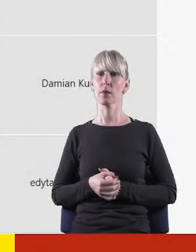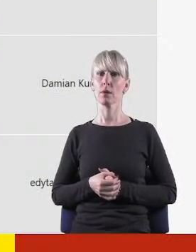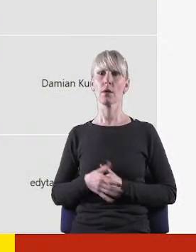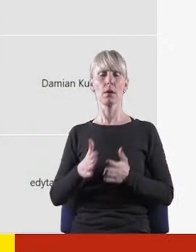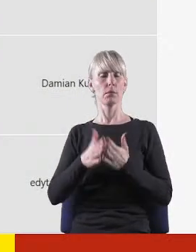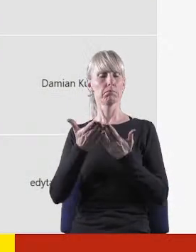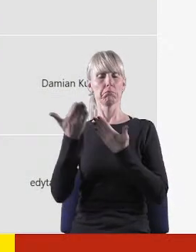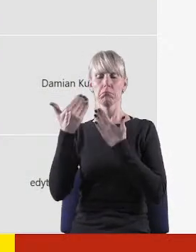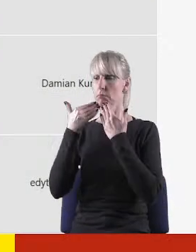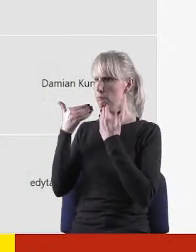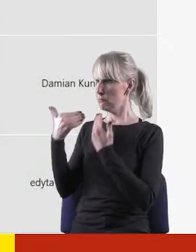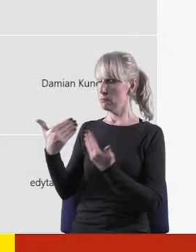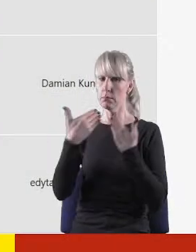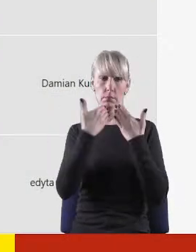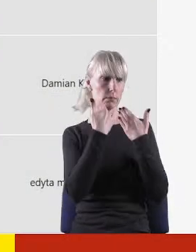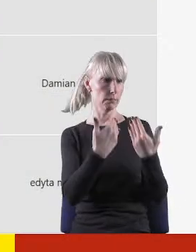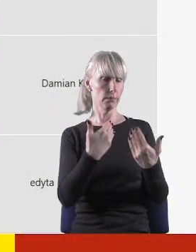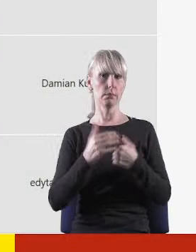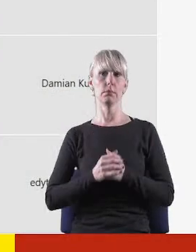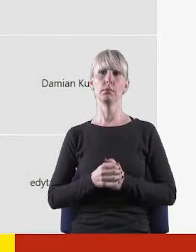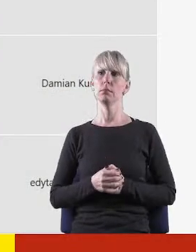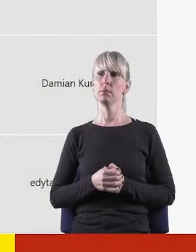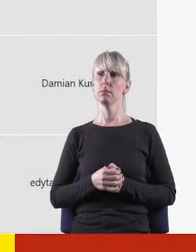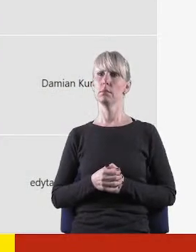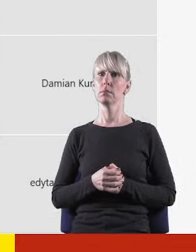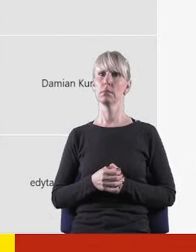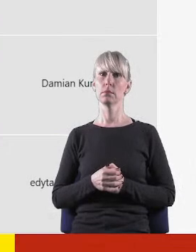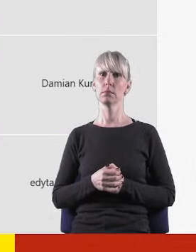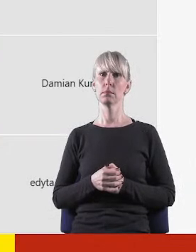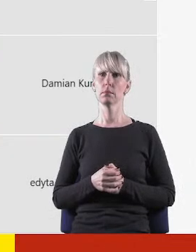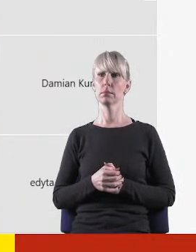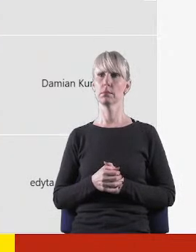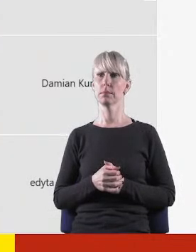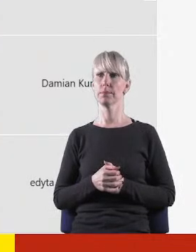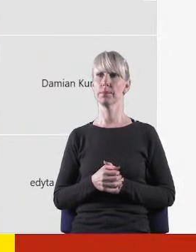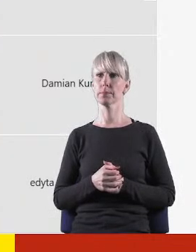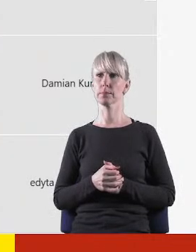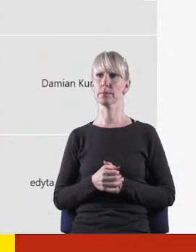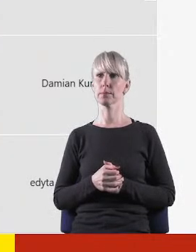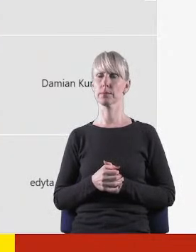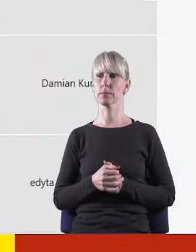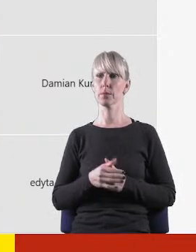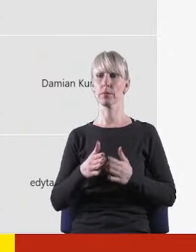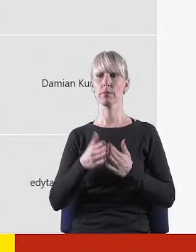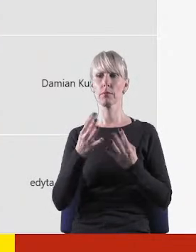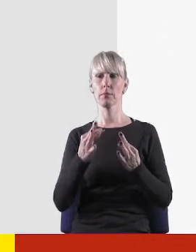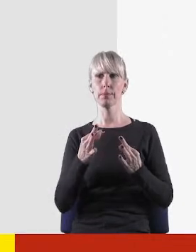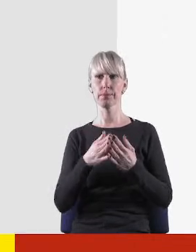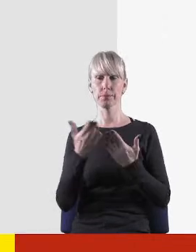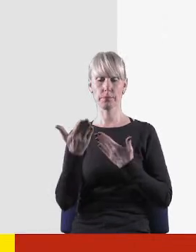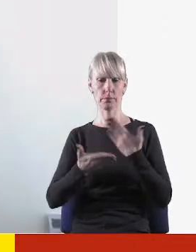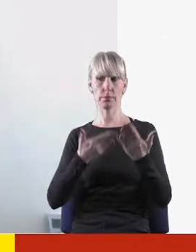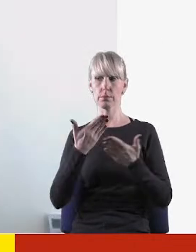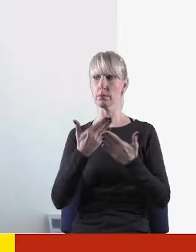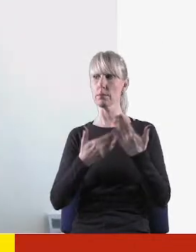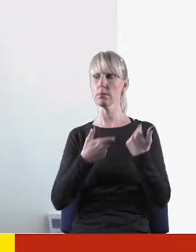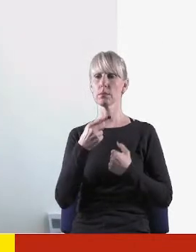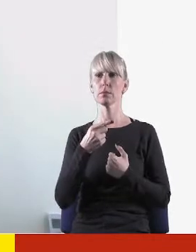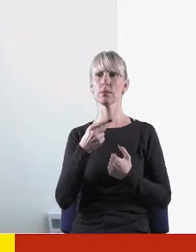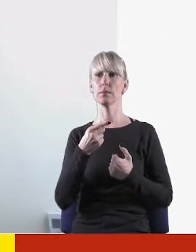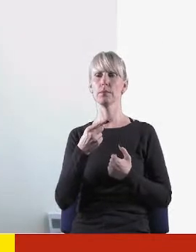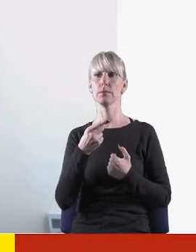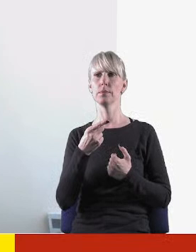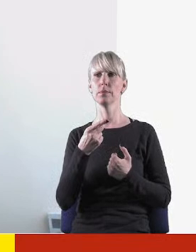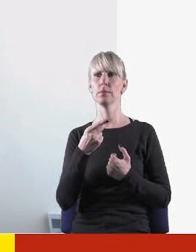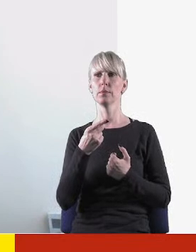serdecznie dziękuję, pani przewodnicząca, panie marszałku, Wysoka Rado, szanowni państwo. Jesteśmy ustawowo zobligowani do przekazania państwu